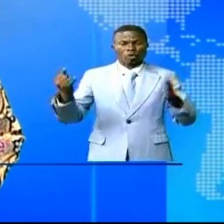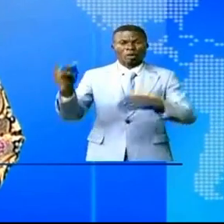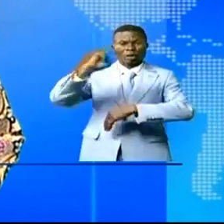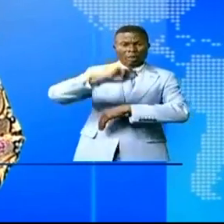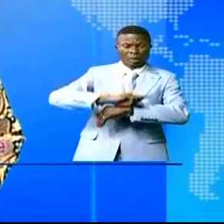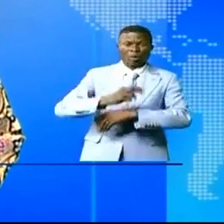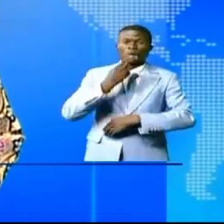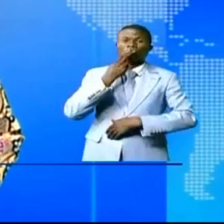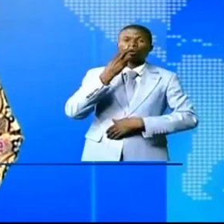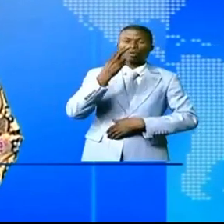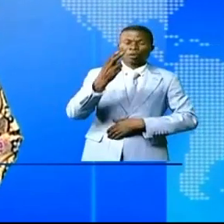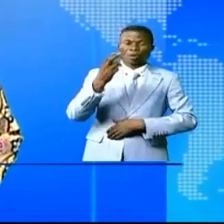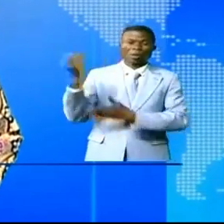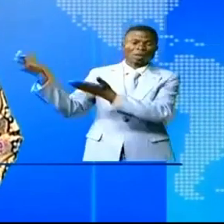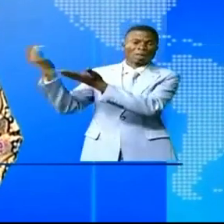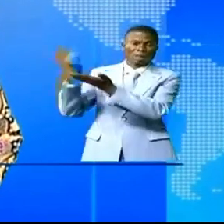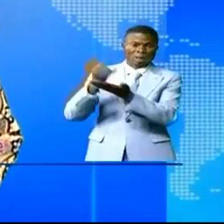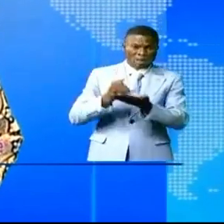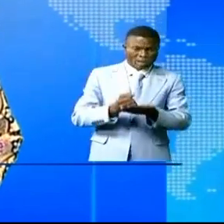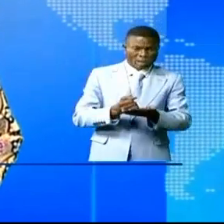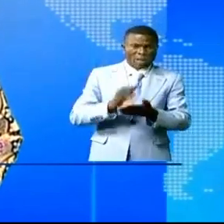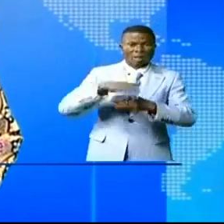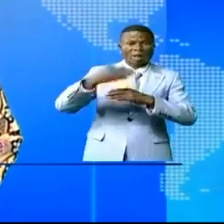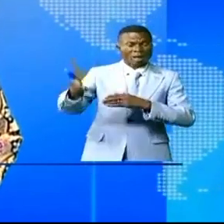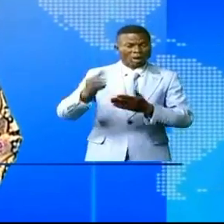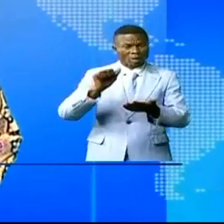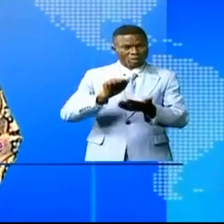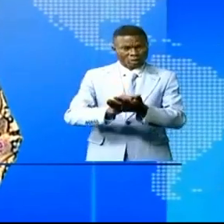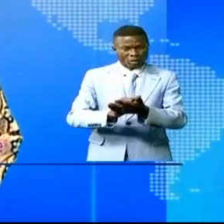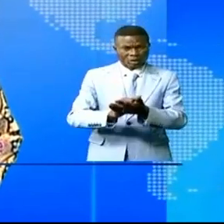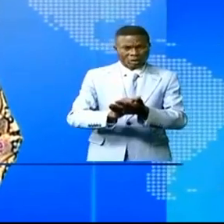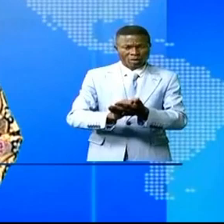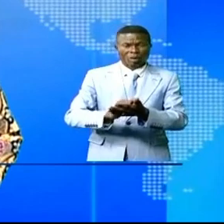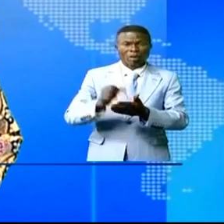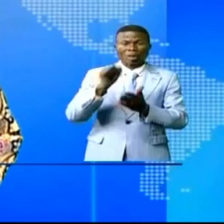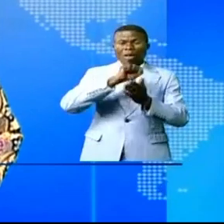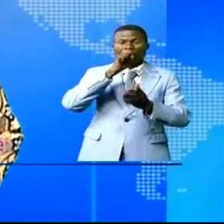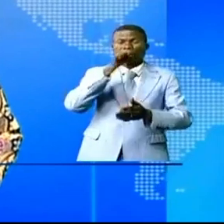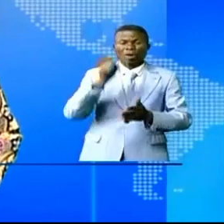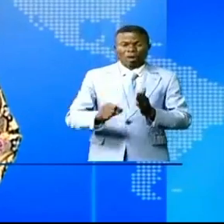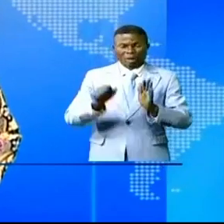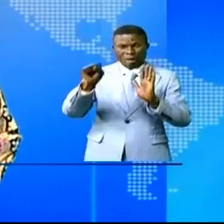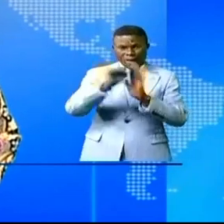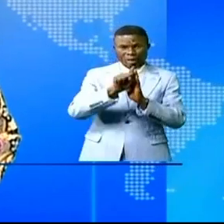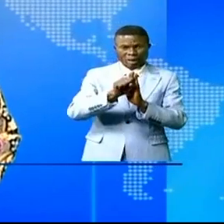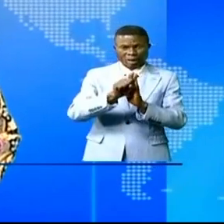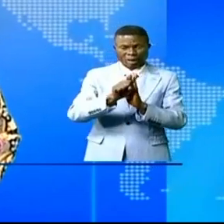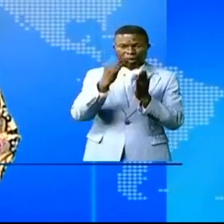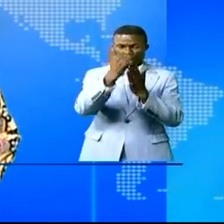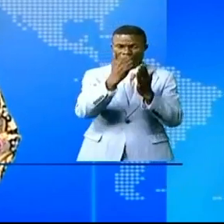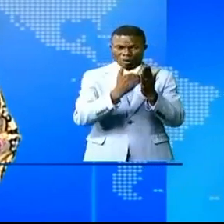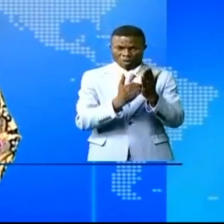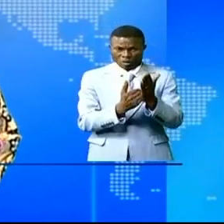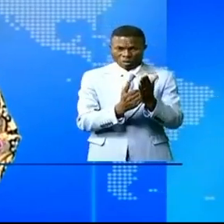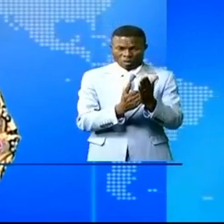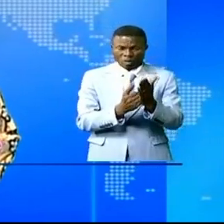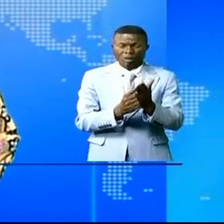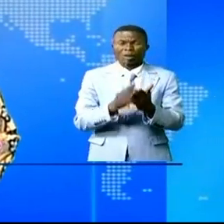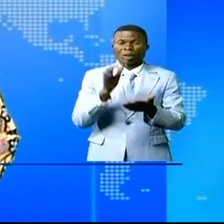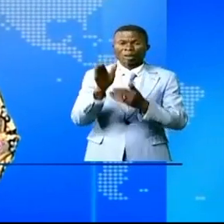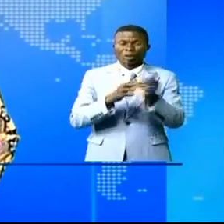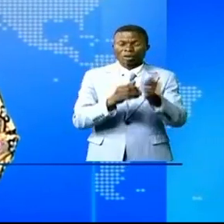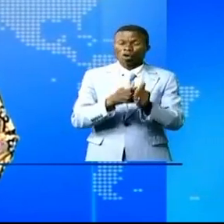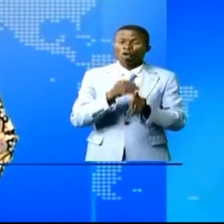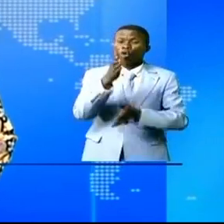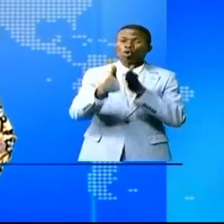cigarettes importées après cette période transitoire qui porte les anciennes vignettes sont réputés ayant fait l'objet des fraudes